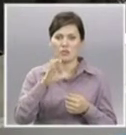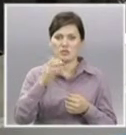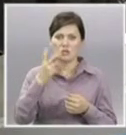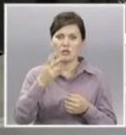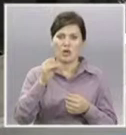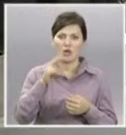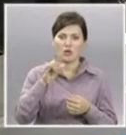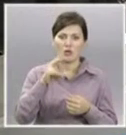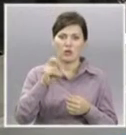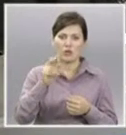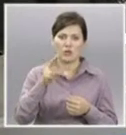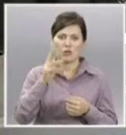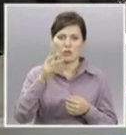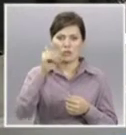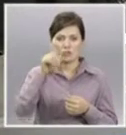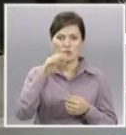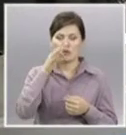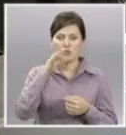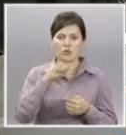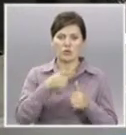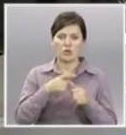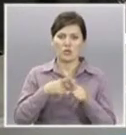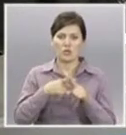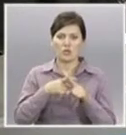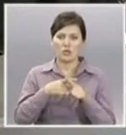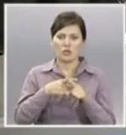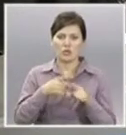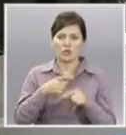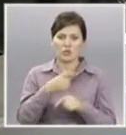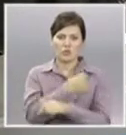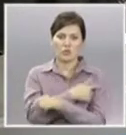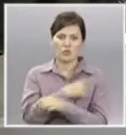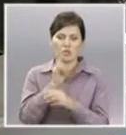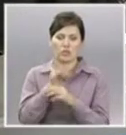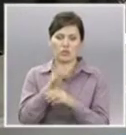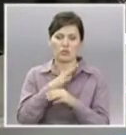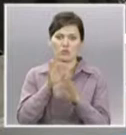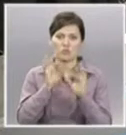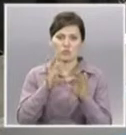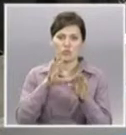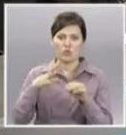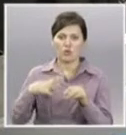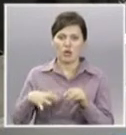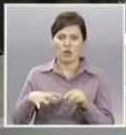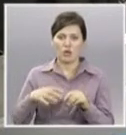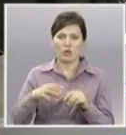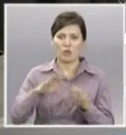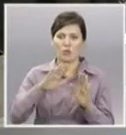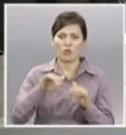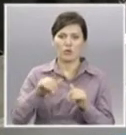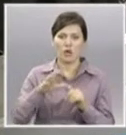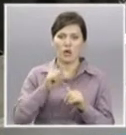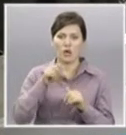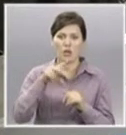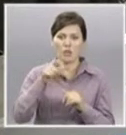Сонда мен оның қайсында тұратынымды айту үшін маған жарты сағат скорыйға болсын, таксиге болсын түсіндіруге тура келеді. Содан кейін мынау